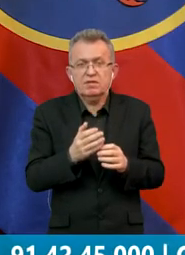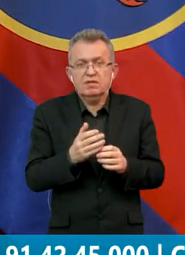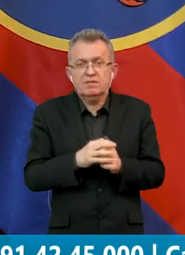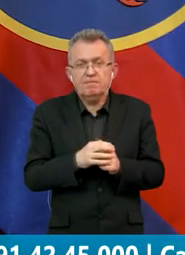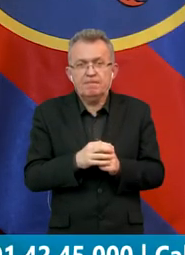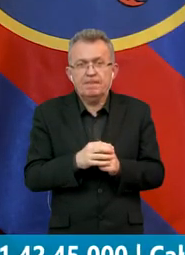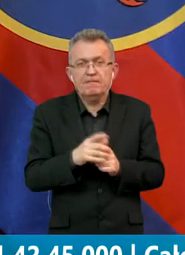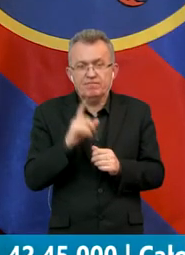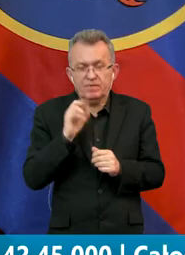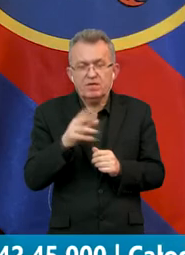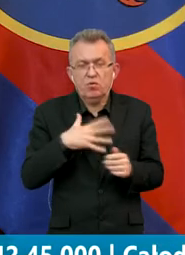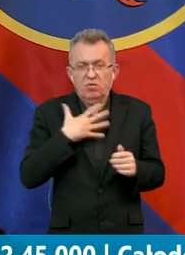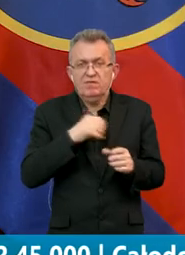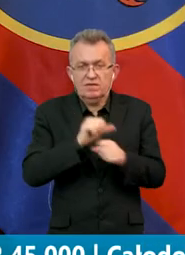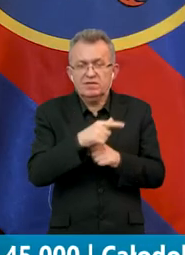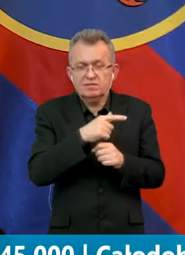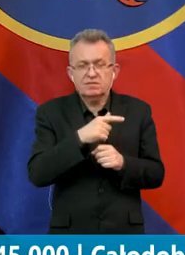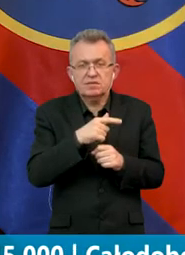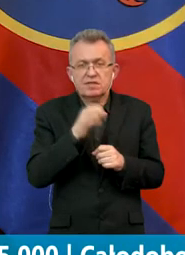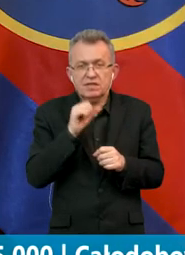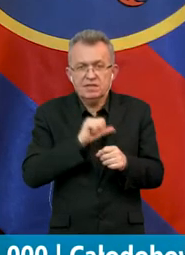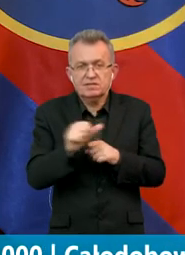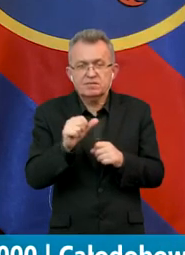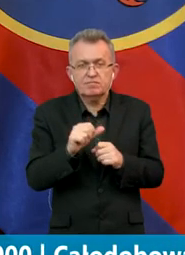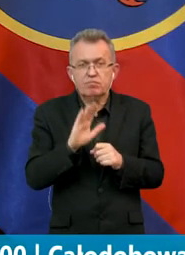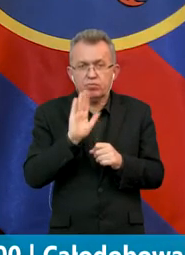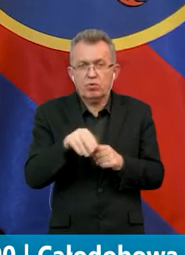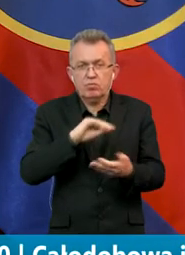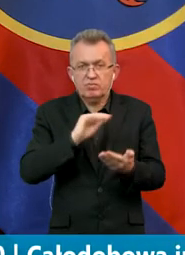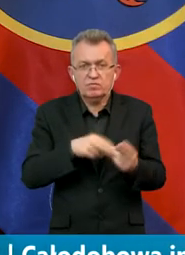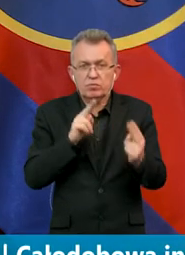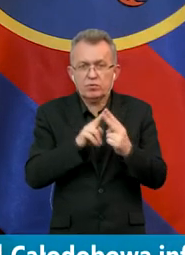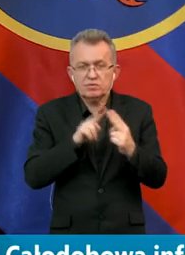Małgorzata, podzielam pani obawę. Jesteśmy po